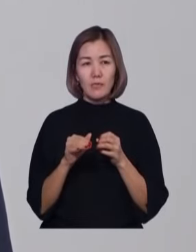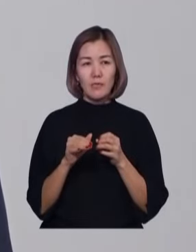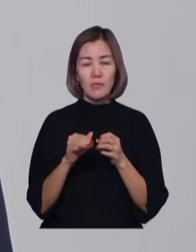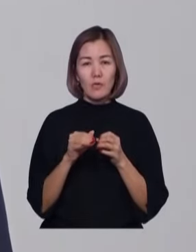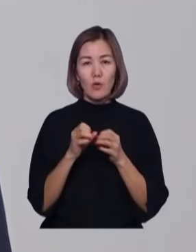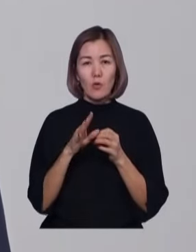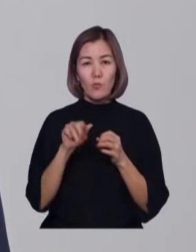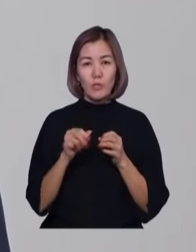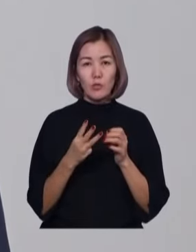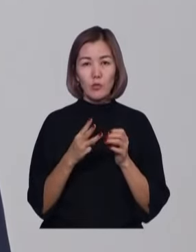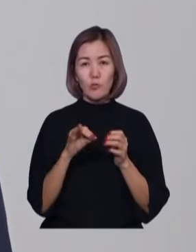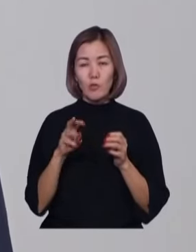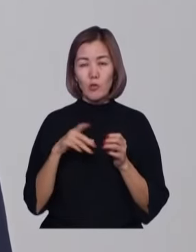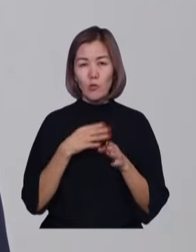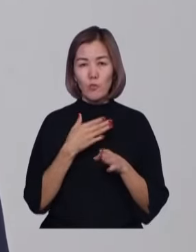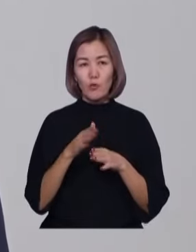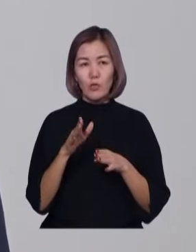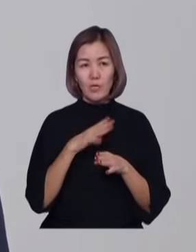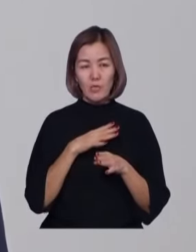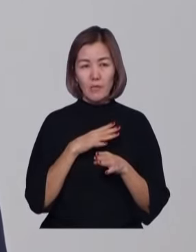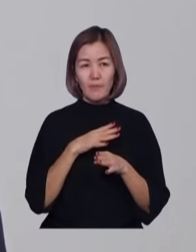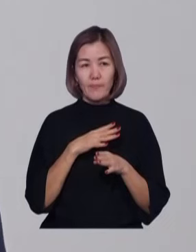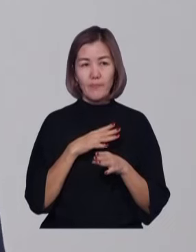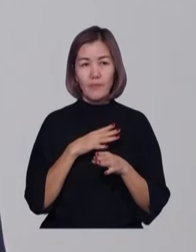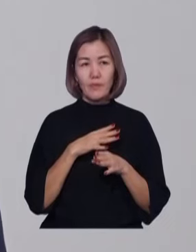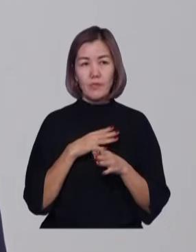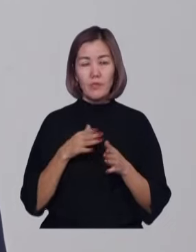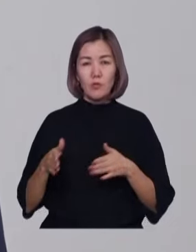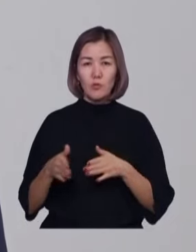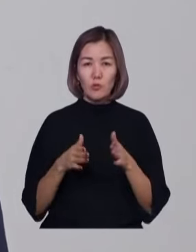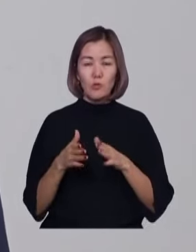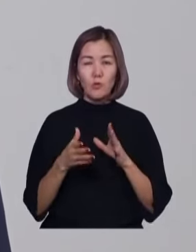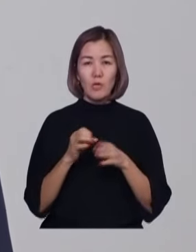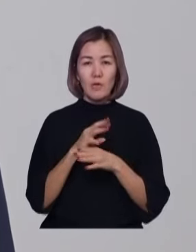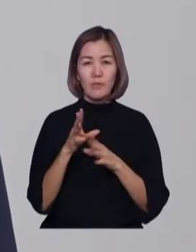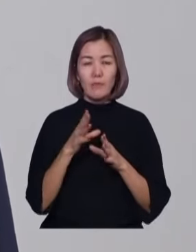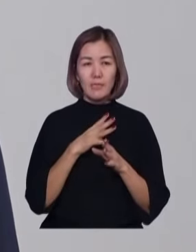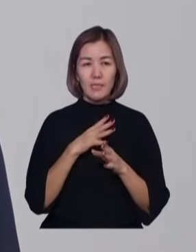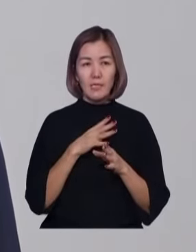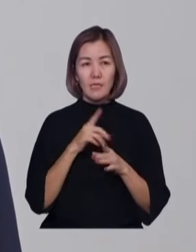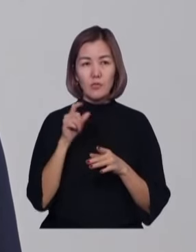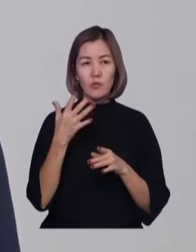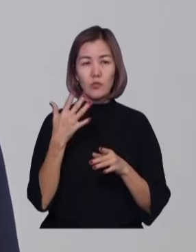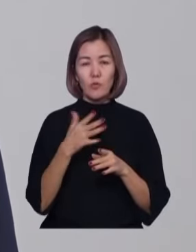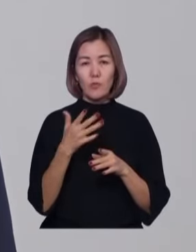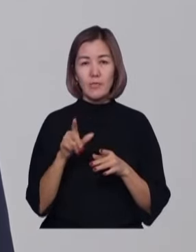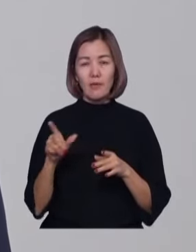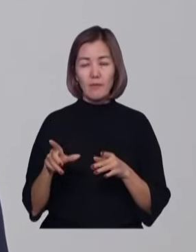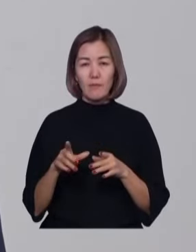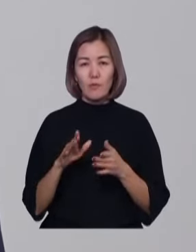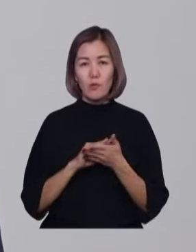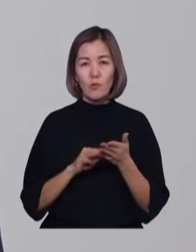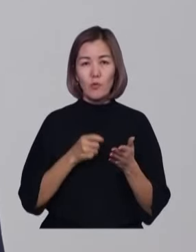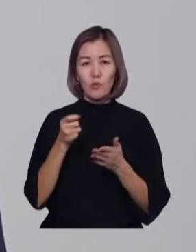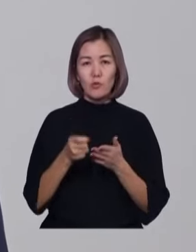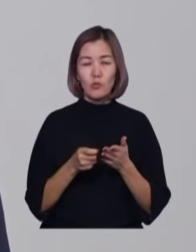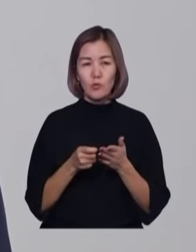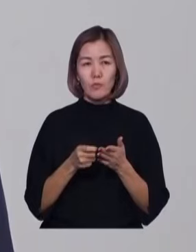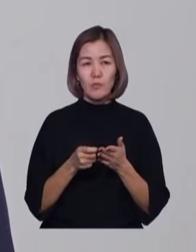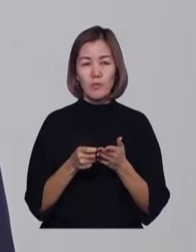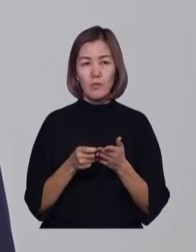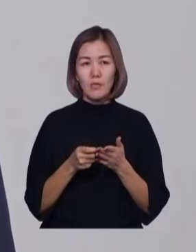15,3 миллион теңге былтырғы жылы бөлінген болған және жол жүруі қамтамасыз етілді. Тегін 155 адам осы өтініш түсіп, сол